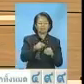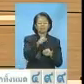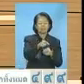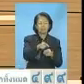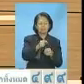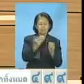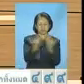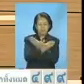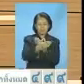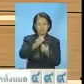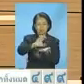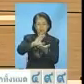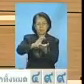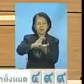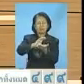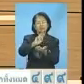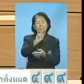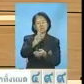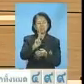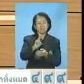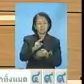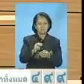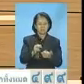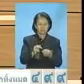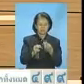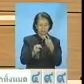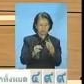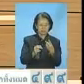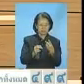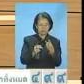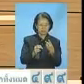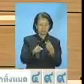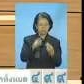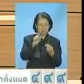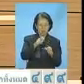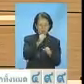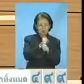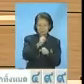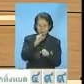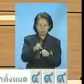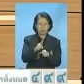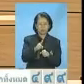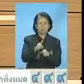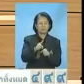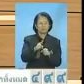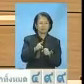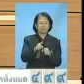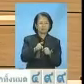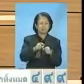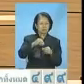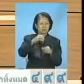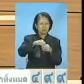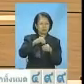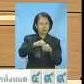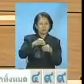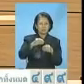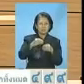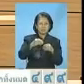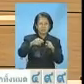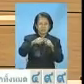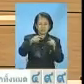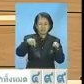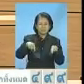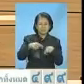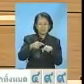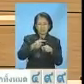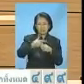เรื่องที่2ฮะท่านต้องทำทันทีในเขตเทศบาลใหญ่เขตเมืองใหญ่ยก